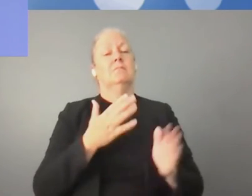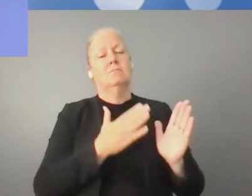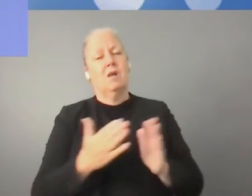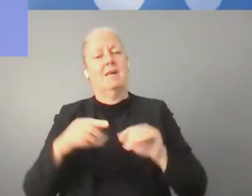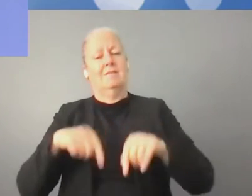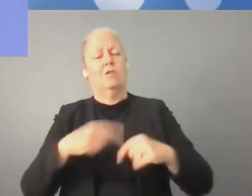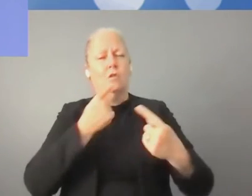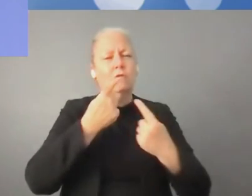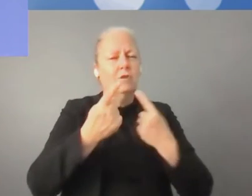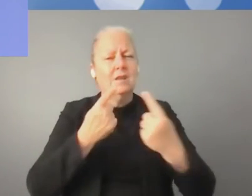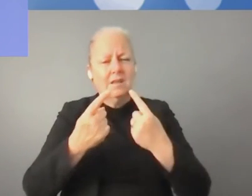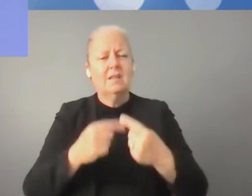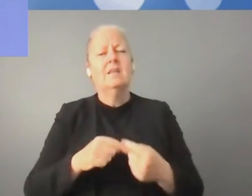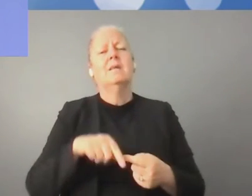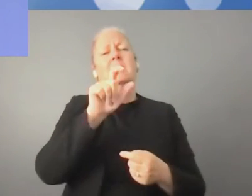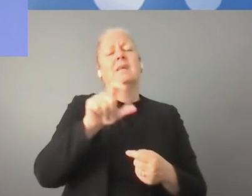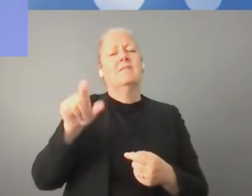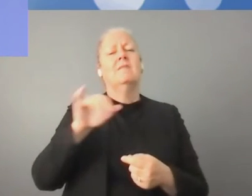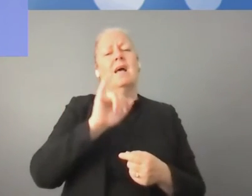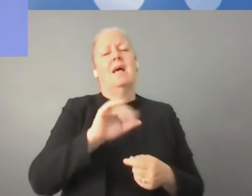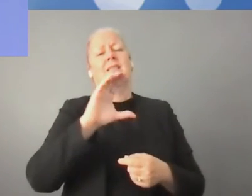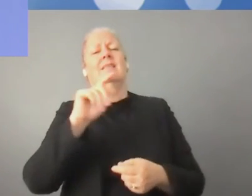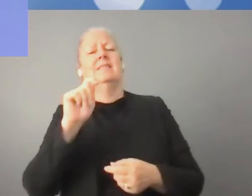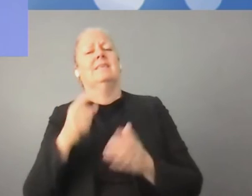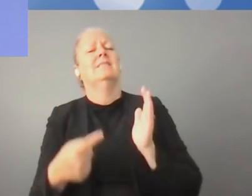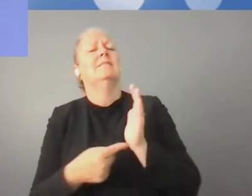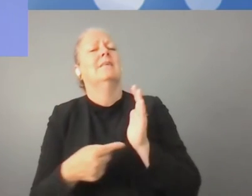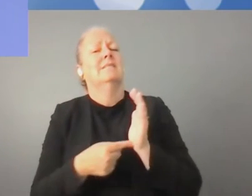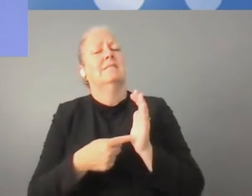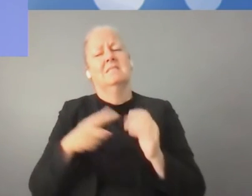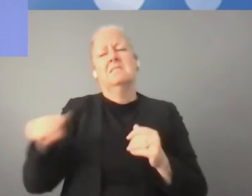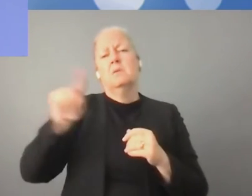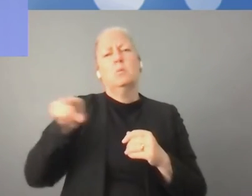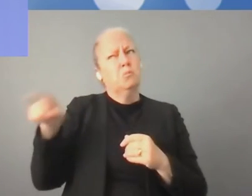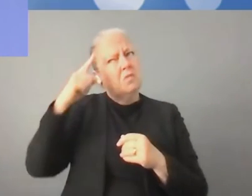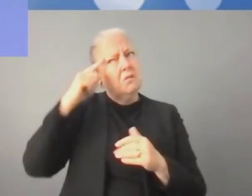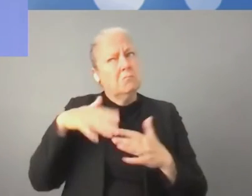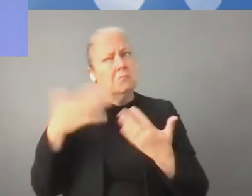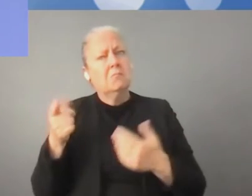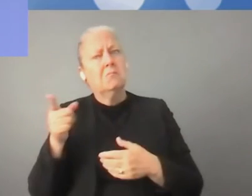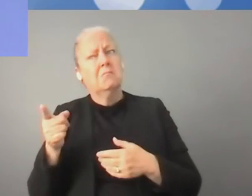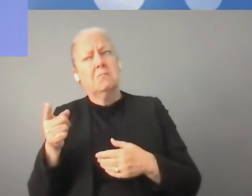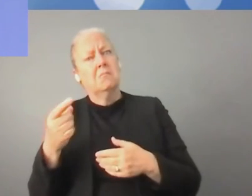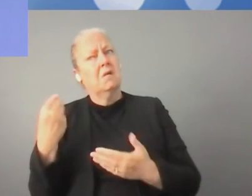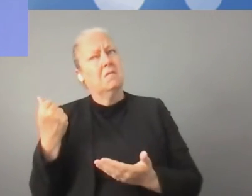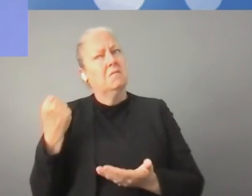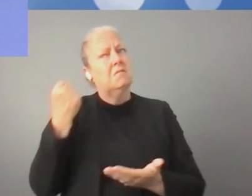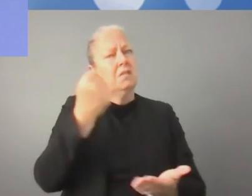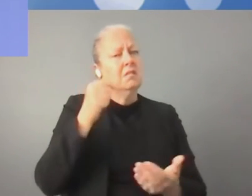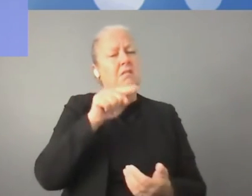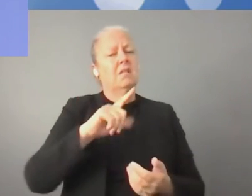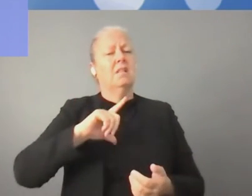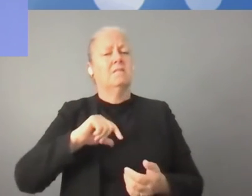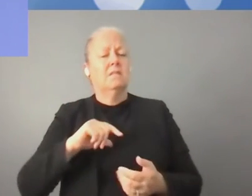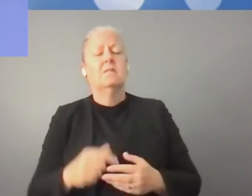под присмотром государственных властей. Если говорить о финансировании, то здесь мне приходится быть